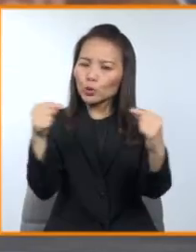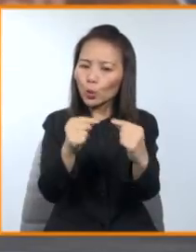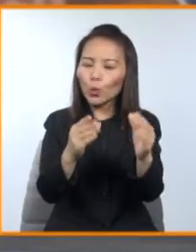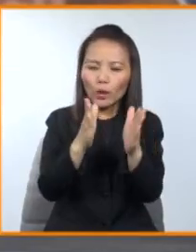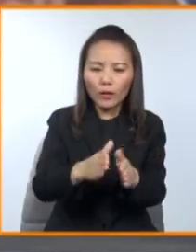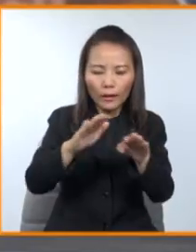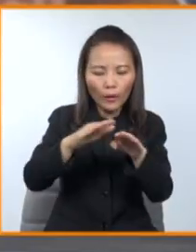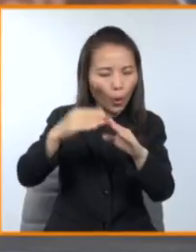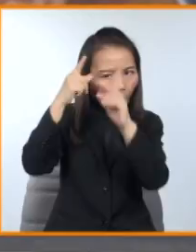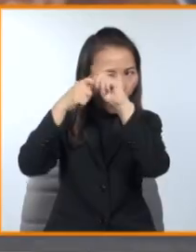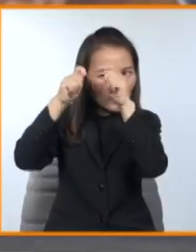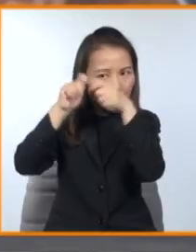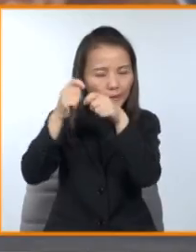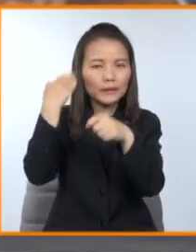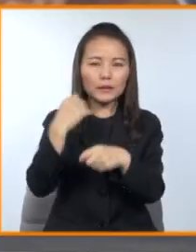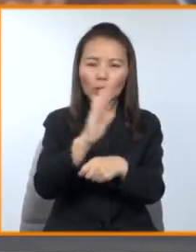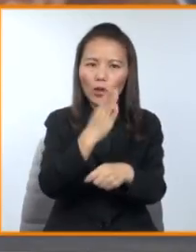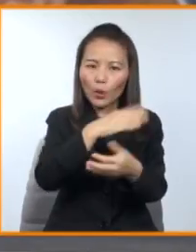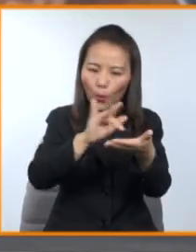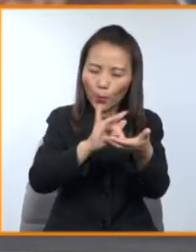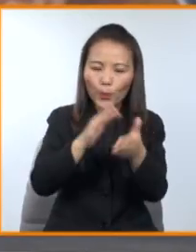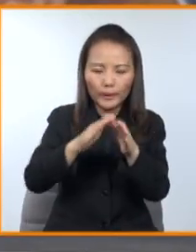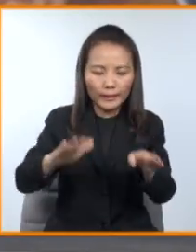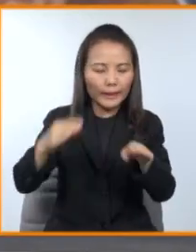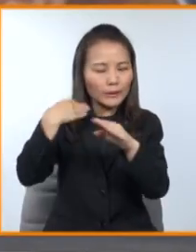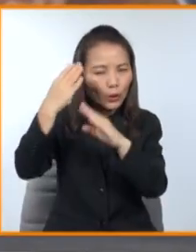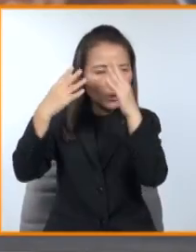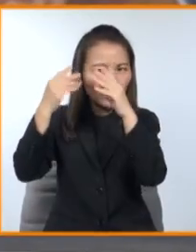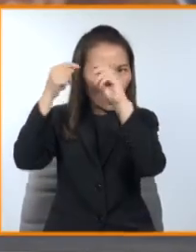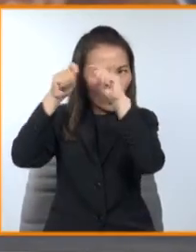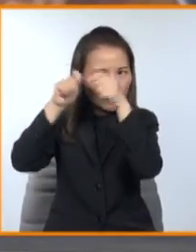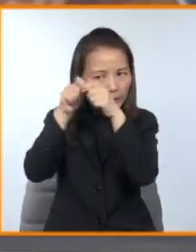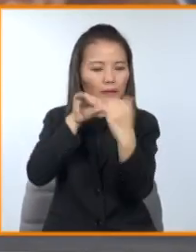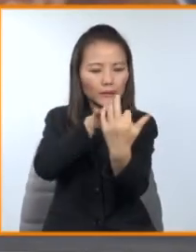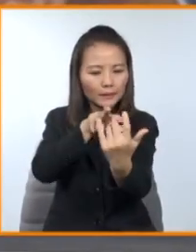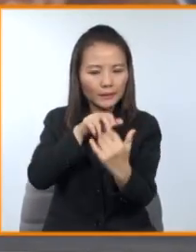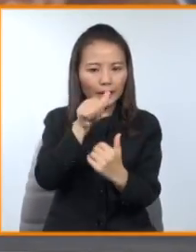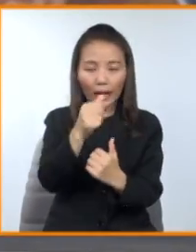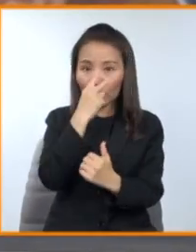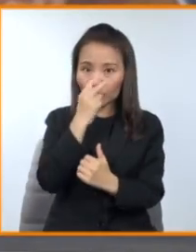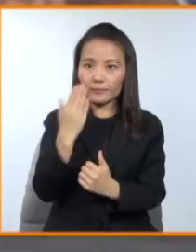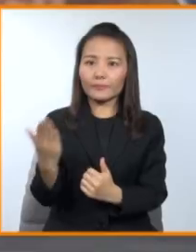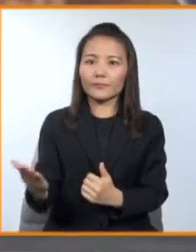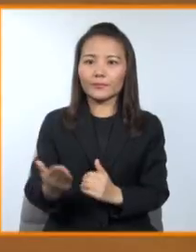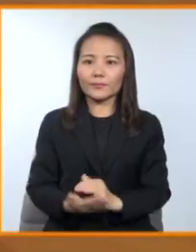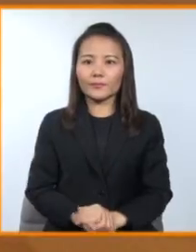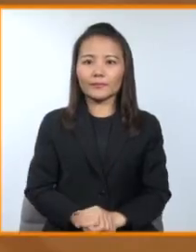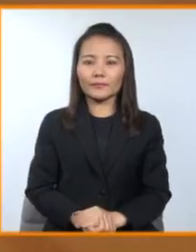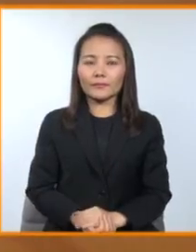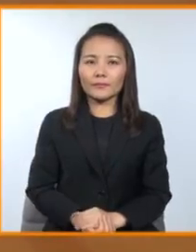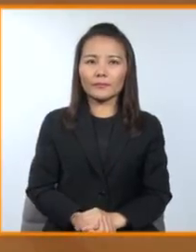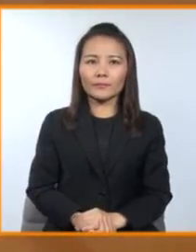อาหรับนะครับซึ่งจะช่วยเสริมสร้างพัฒนาการให้กับผู้ป่วยออทิสติกได้สื่อสารกับคนอื่นจะเป็นอย่างไรติดตามเลยครับ